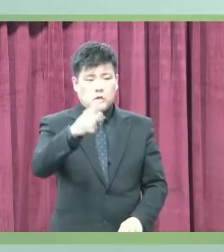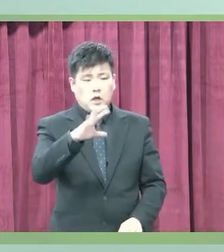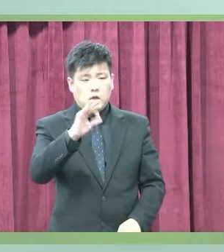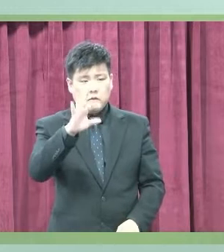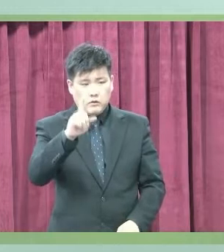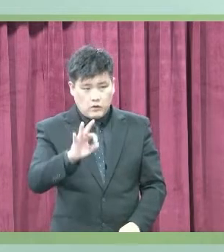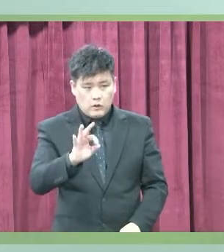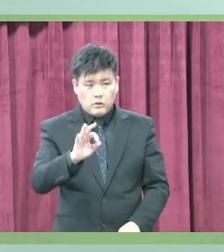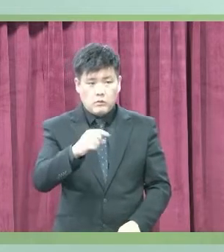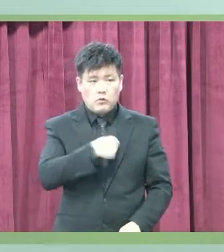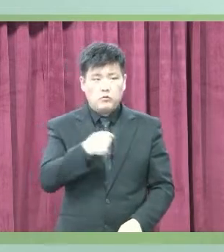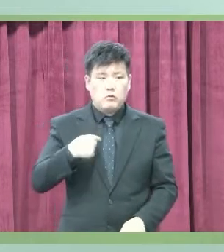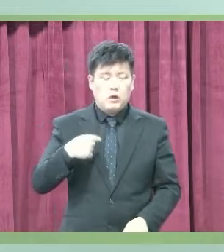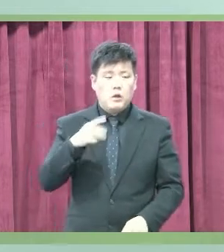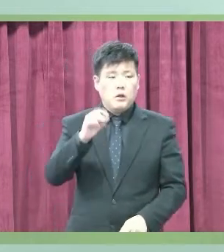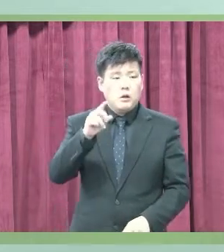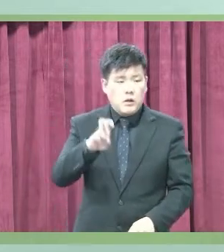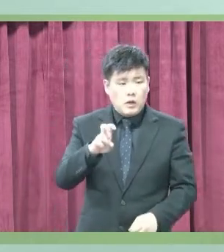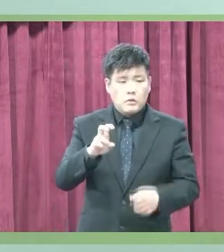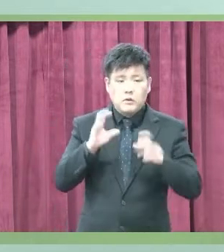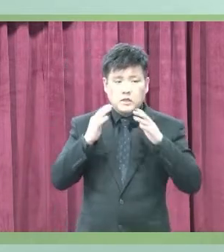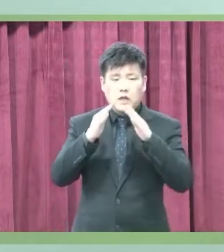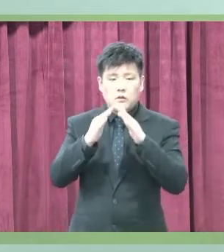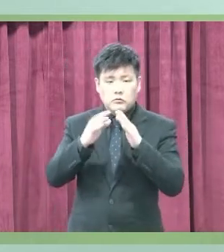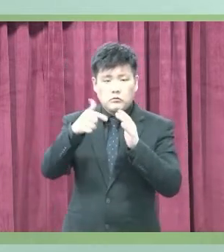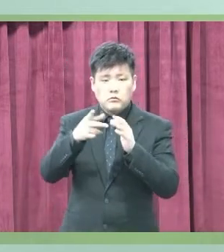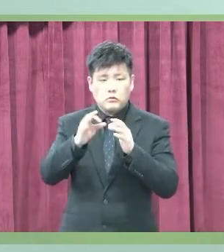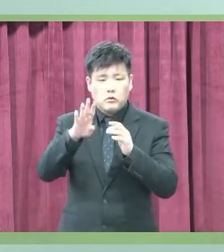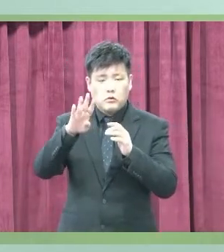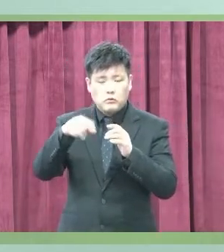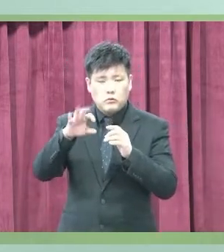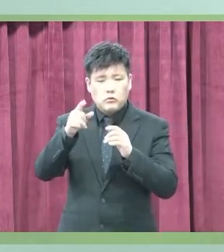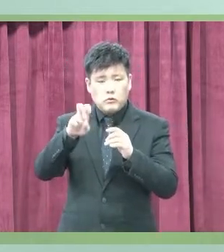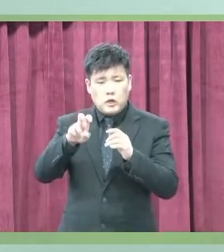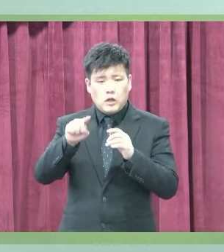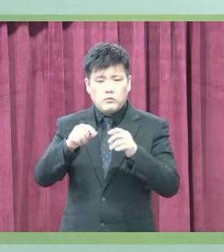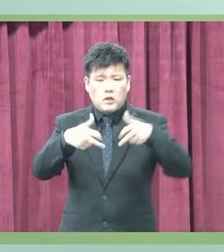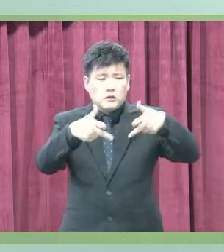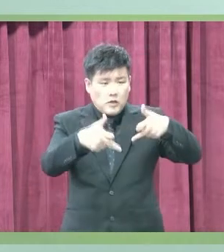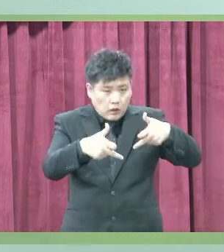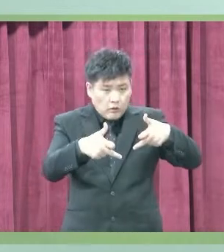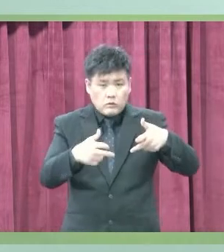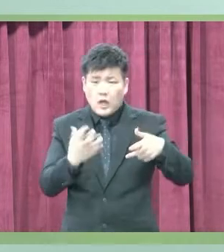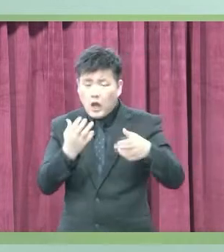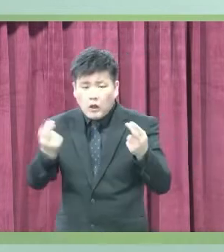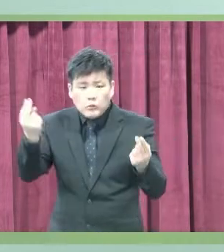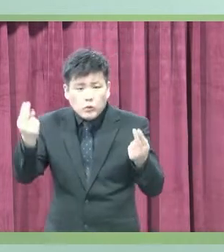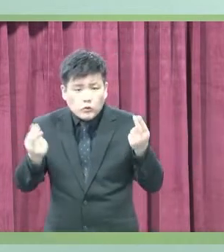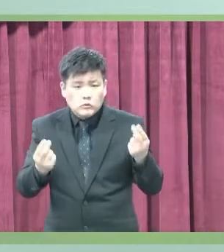모두 장애인이 비장애인보다 수검률이 저조한 것을 보이고 있고 특히